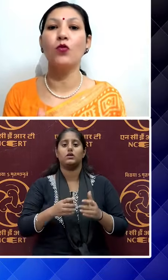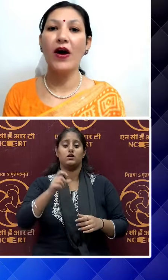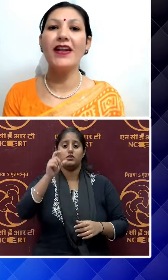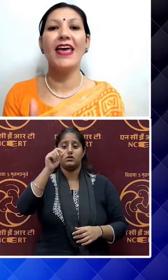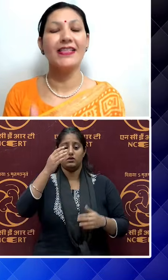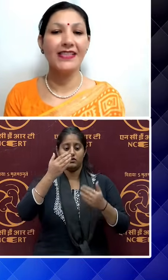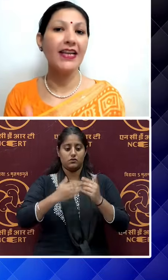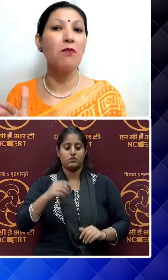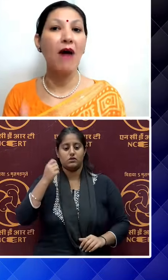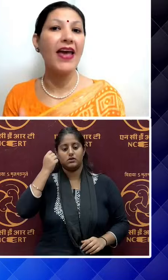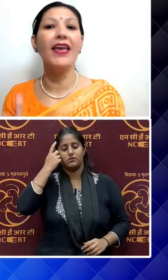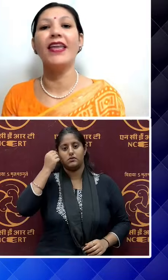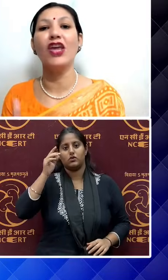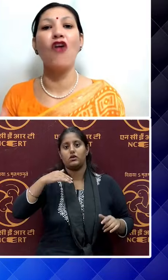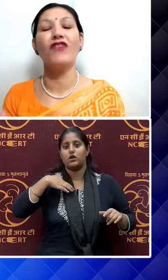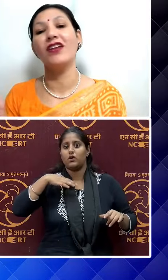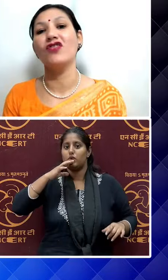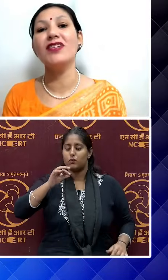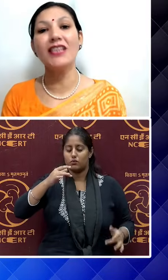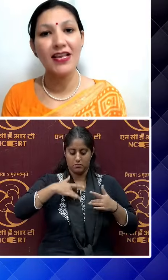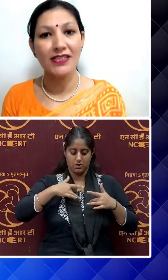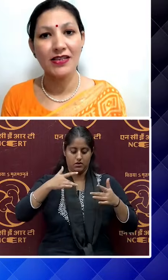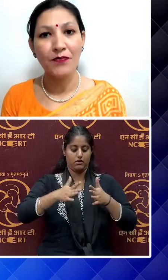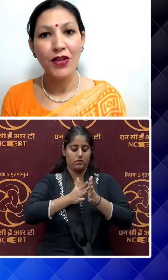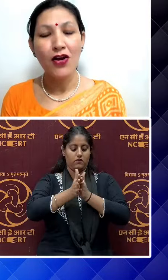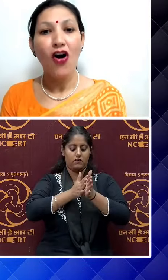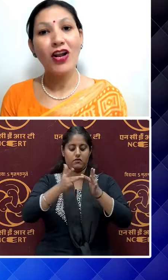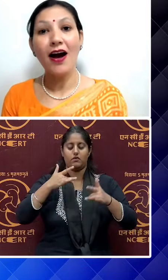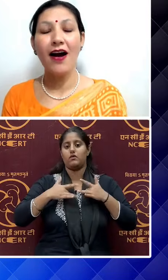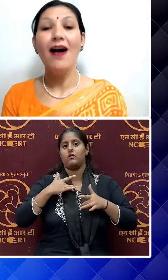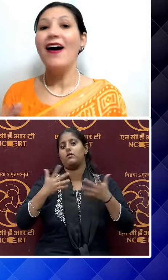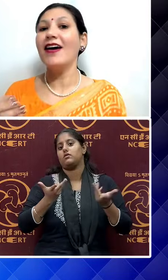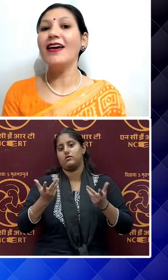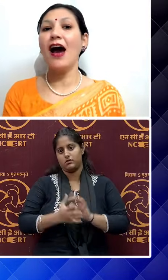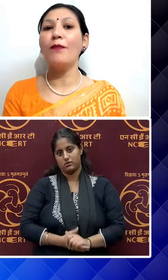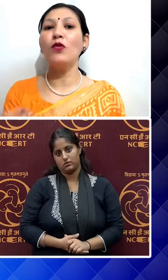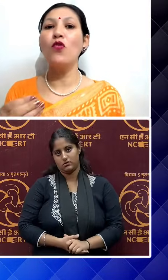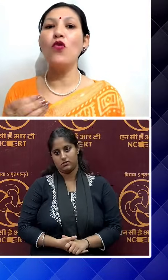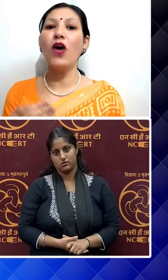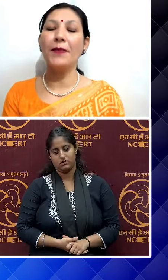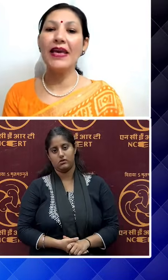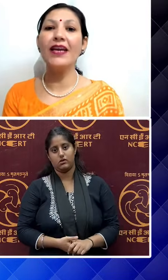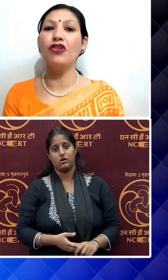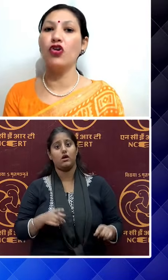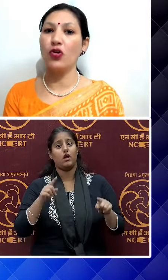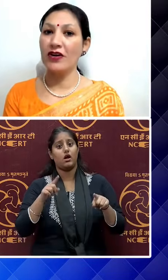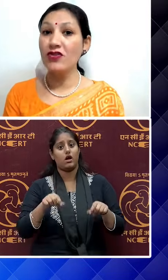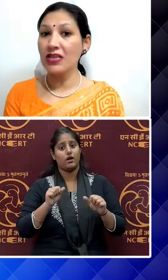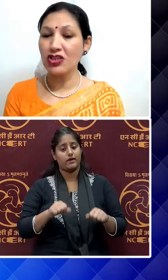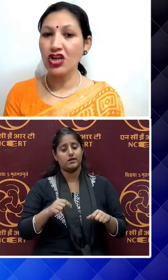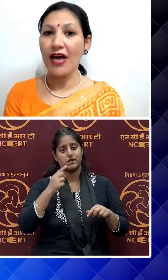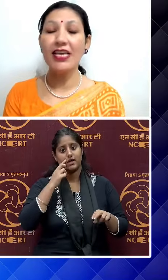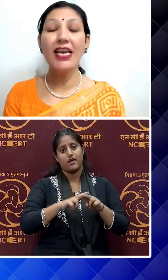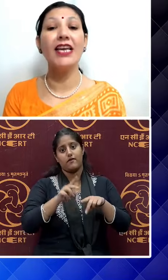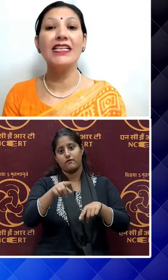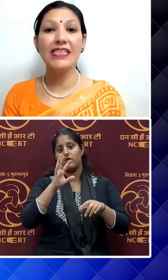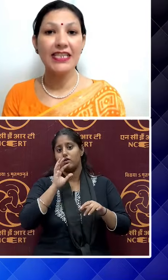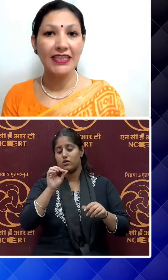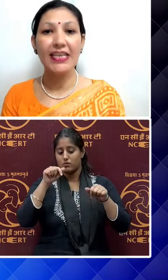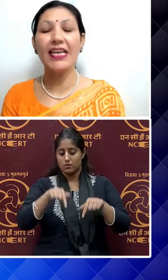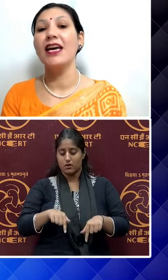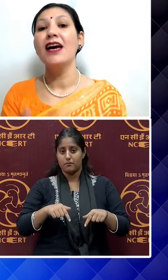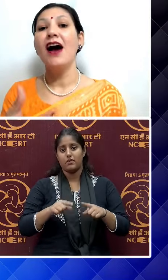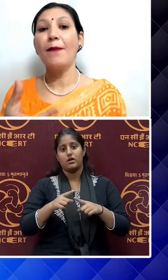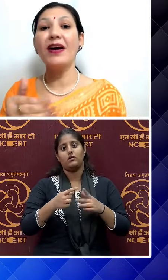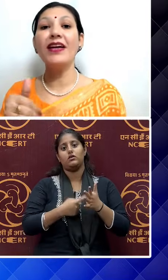दैट व्हाट एग्जैक्ट माय एरिया ऑफ इंटरेस्ट इज. और हाँ, अगर आप लोगों को अभी ये ट्रिगोनोमेट्री समझ आती है, इजी